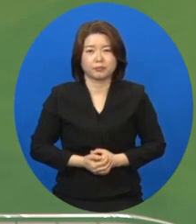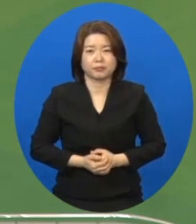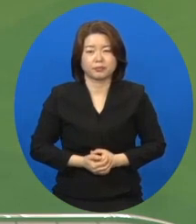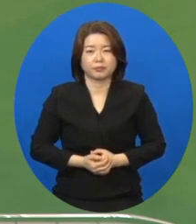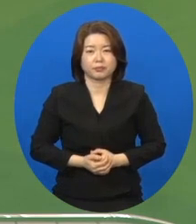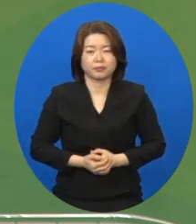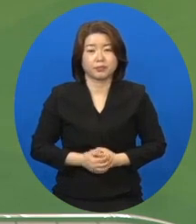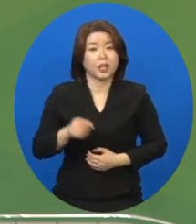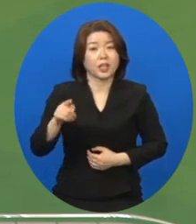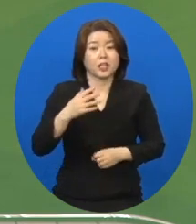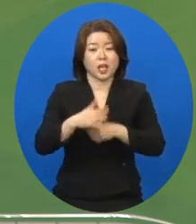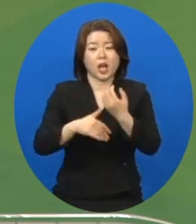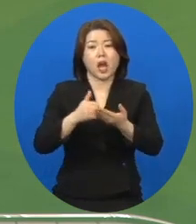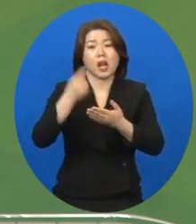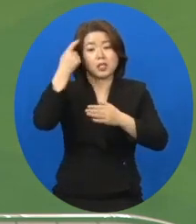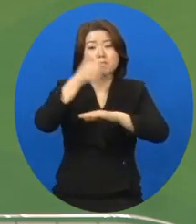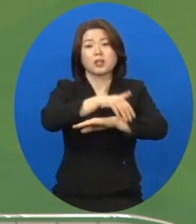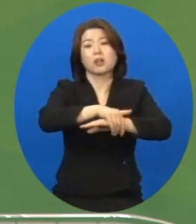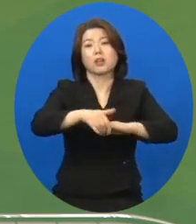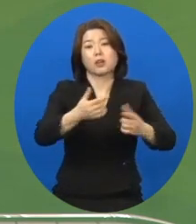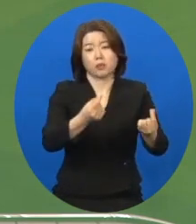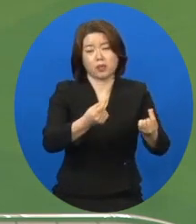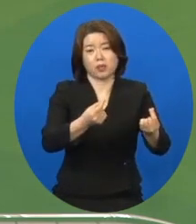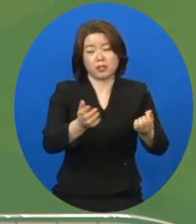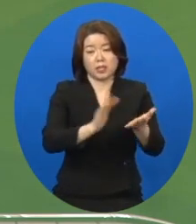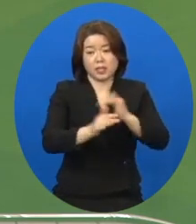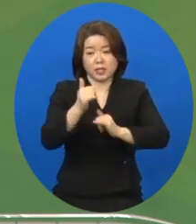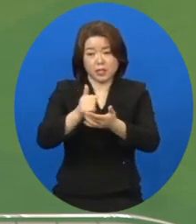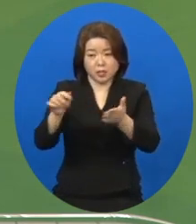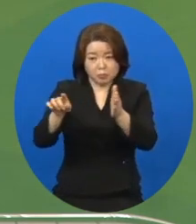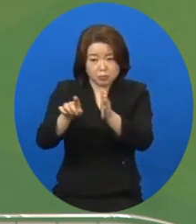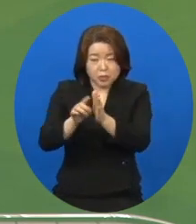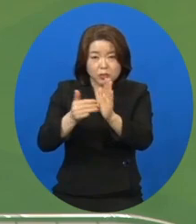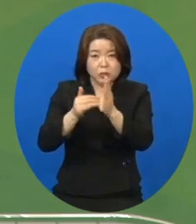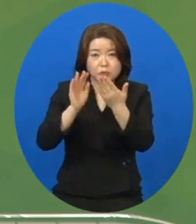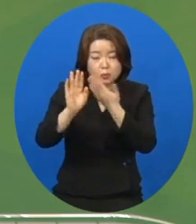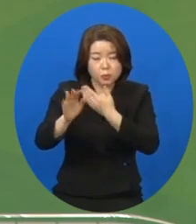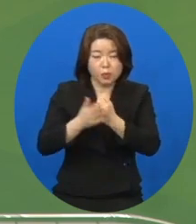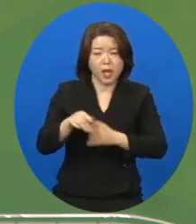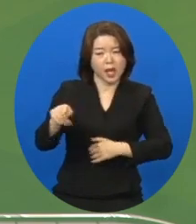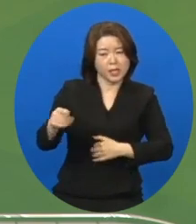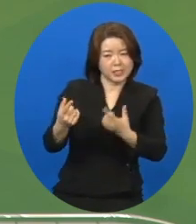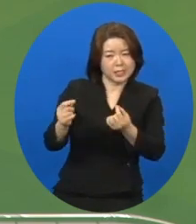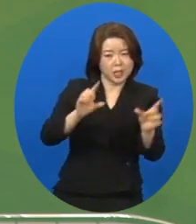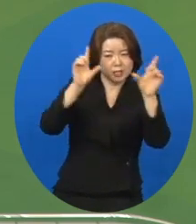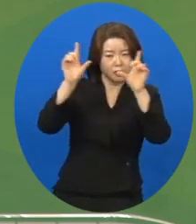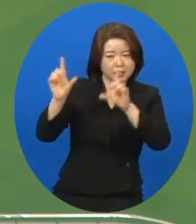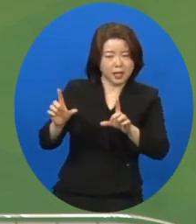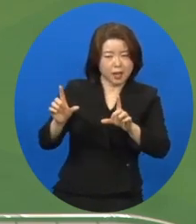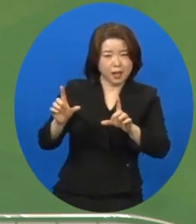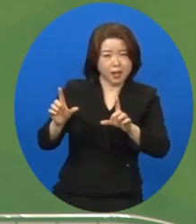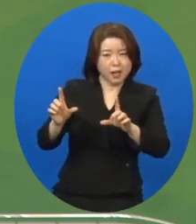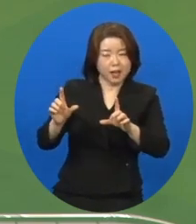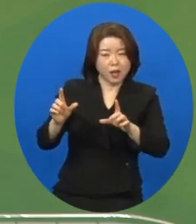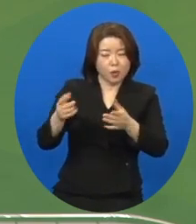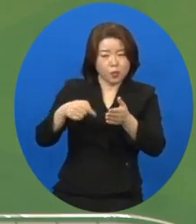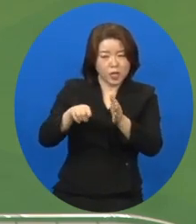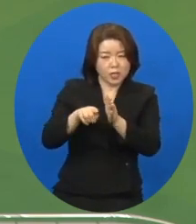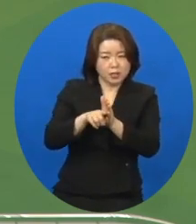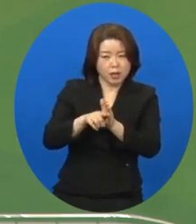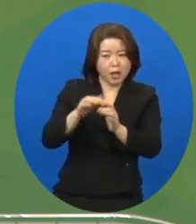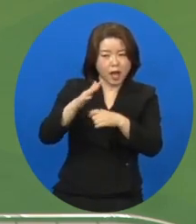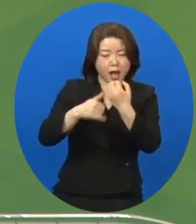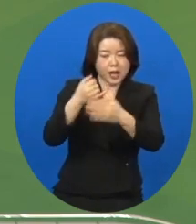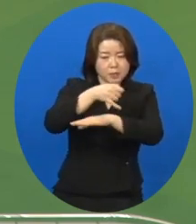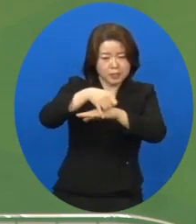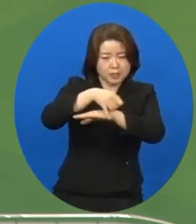이게 하나님의 계획이에요. 예수님을 믿고 우리가 이런 삶을 살도록 하나님이 디자인하신 거예요.